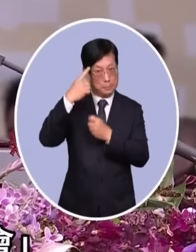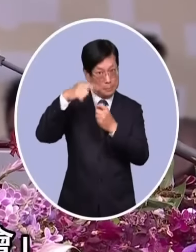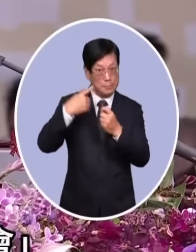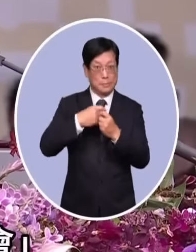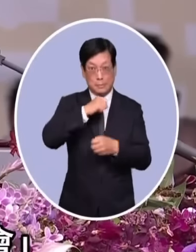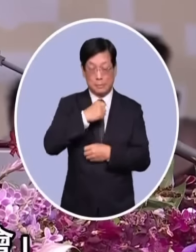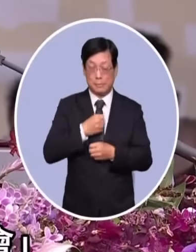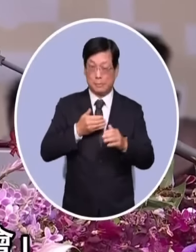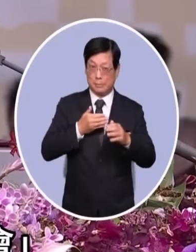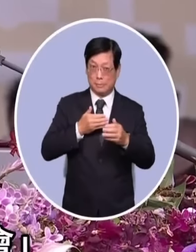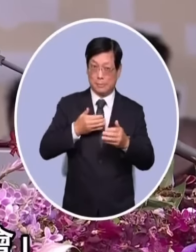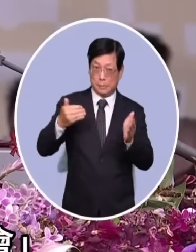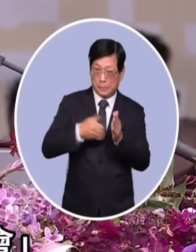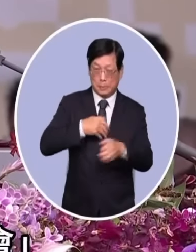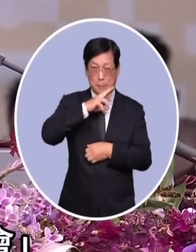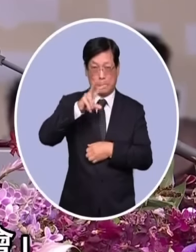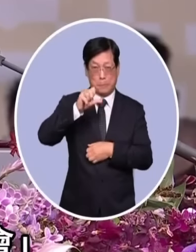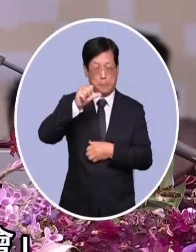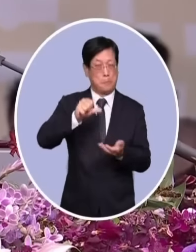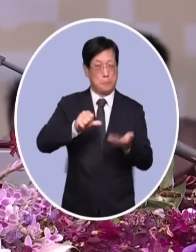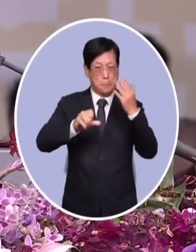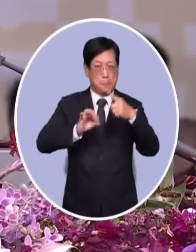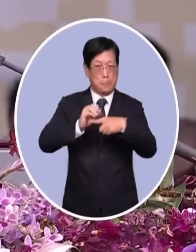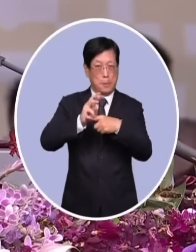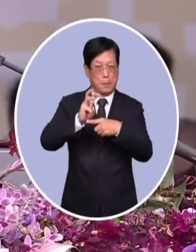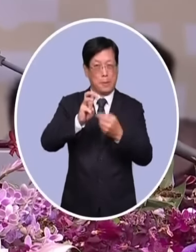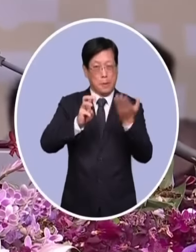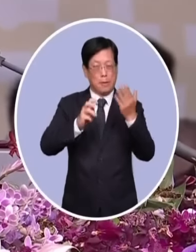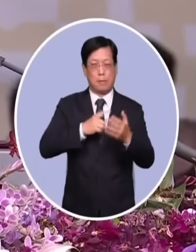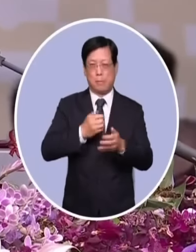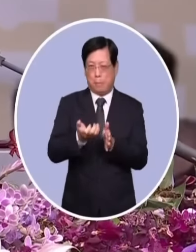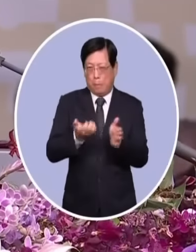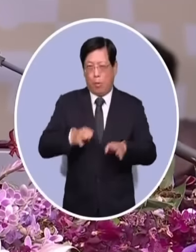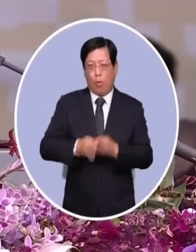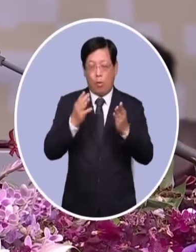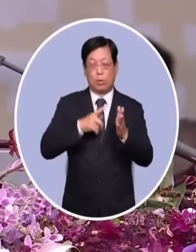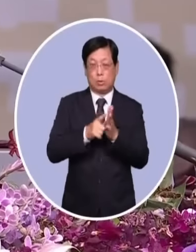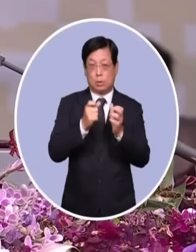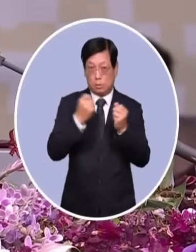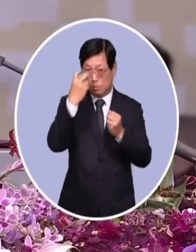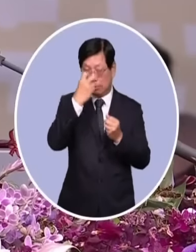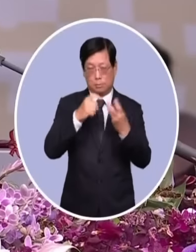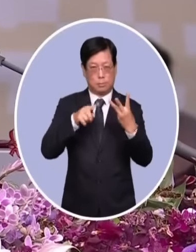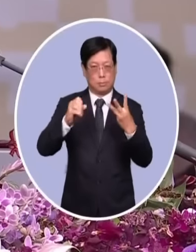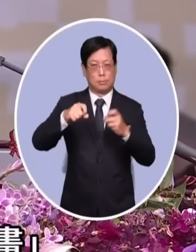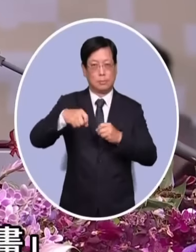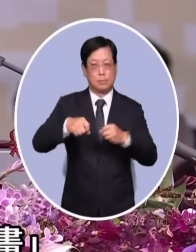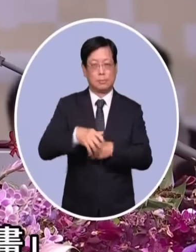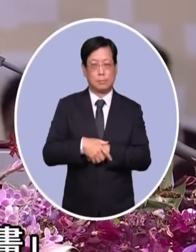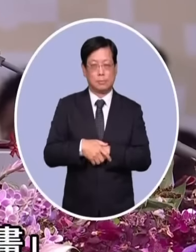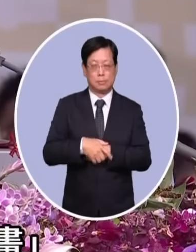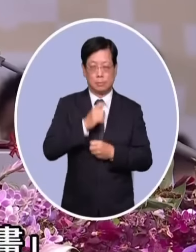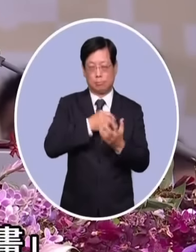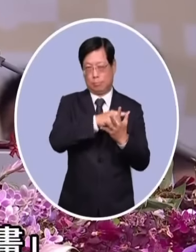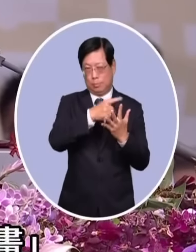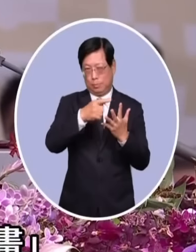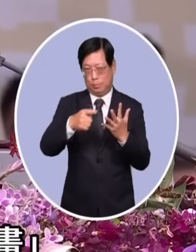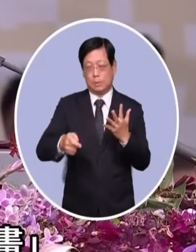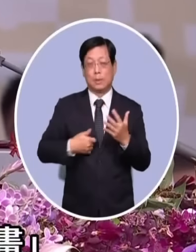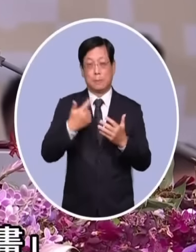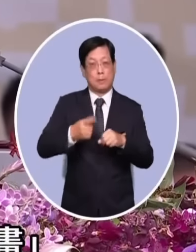入超高龄社会，我们会提早启动长照 3.0， 逐步落实慢